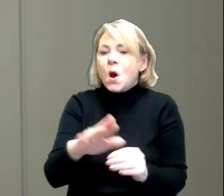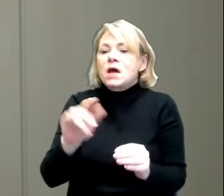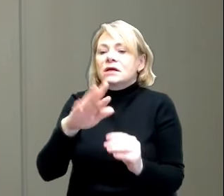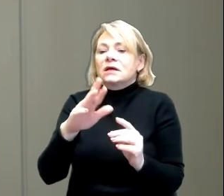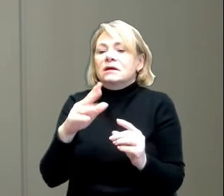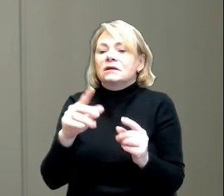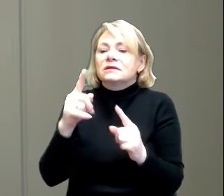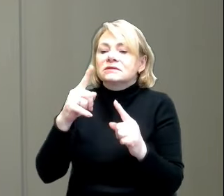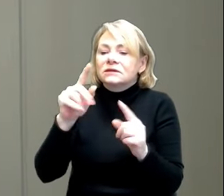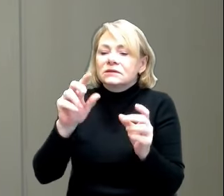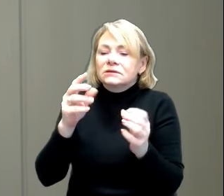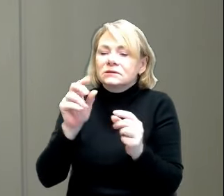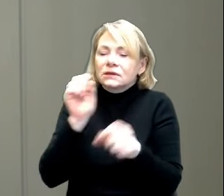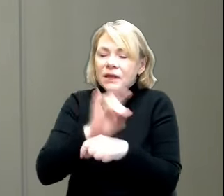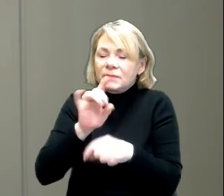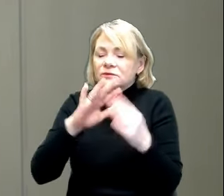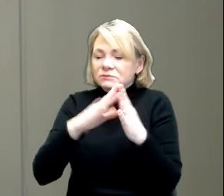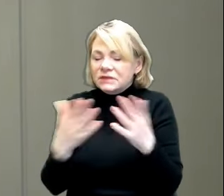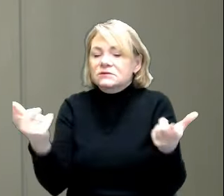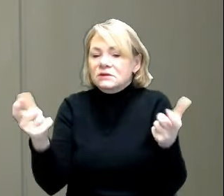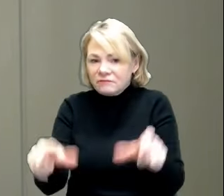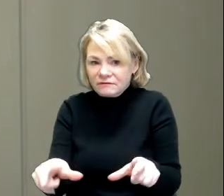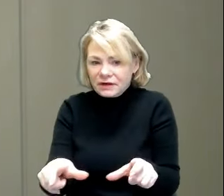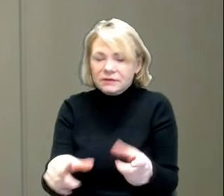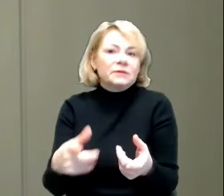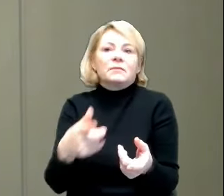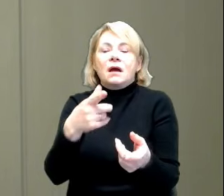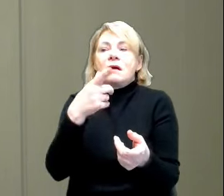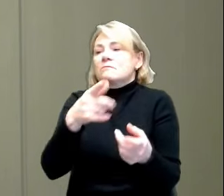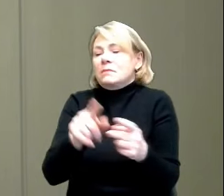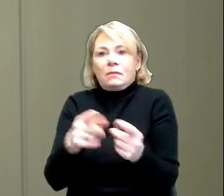panaudos sutarties su mumis nepadarys jokias